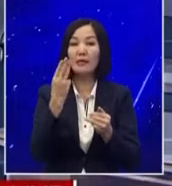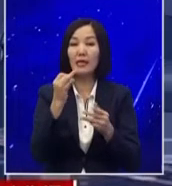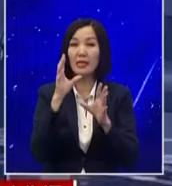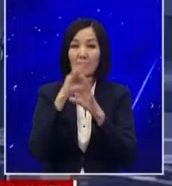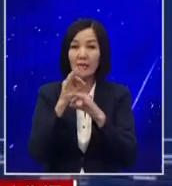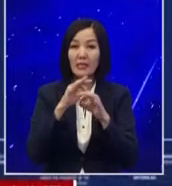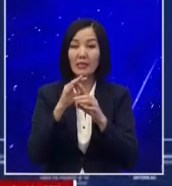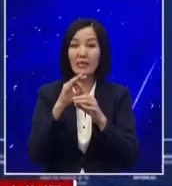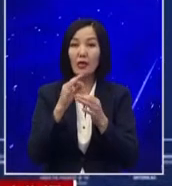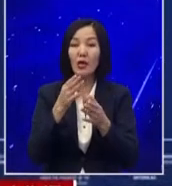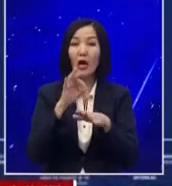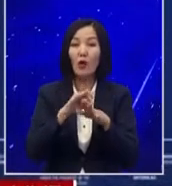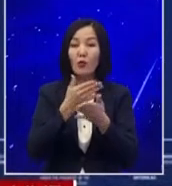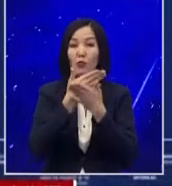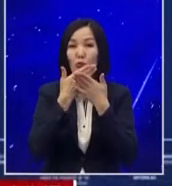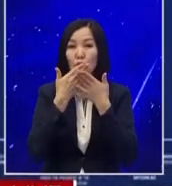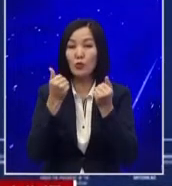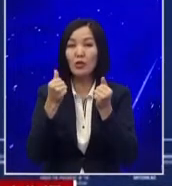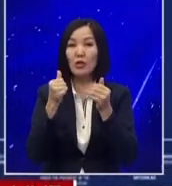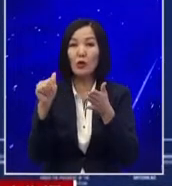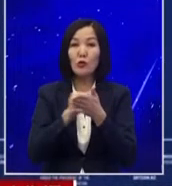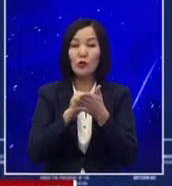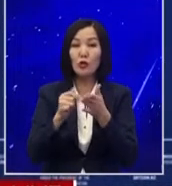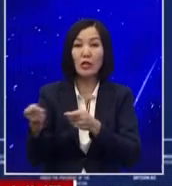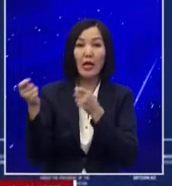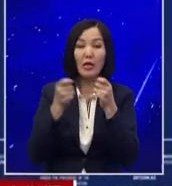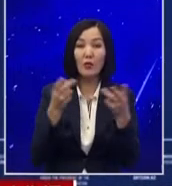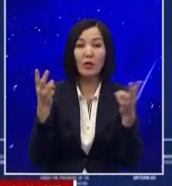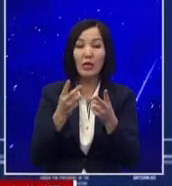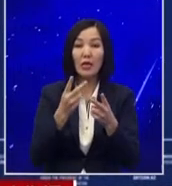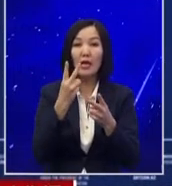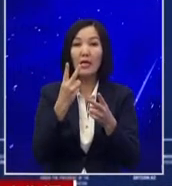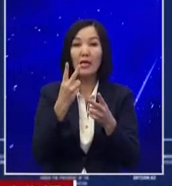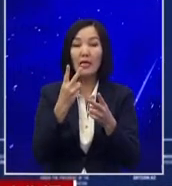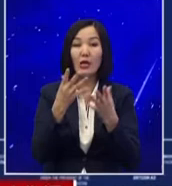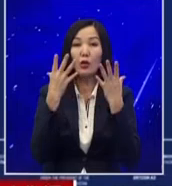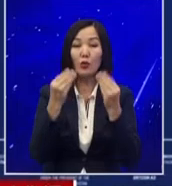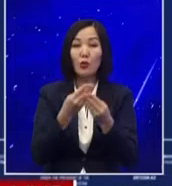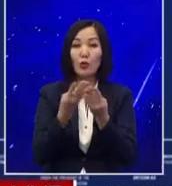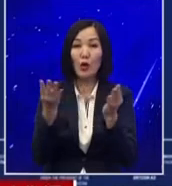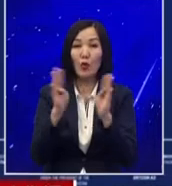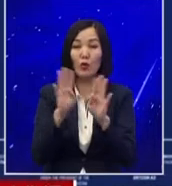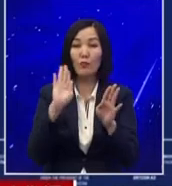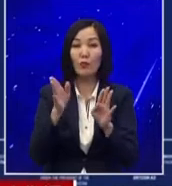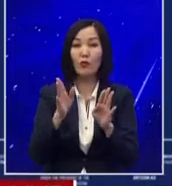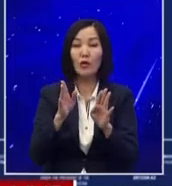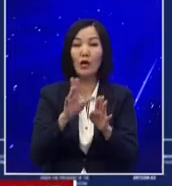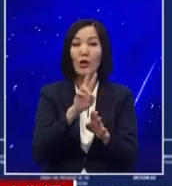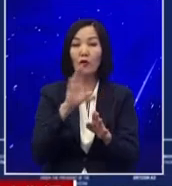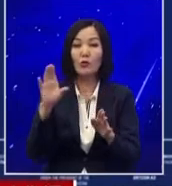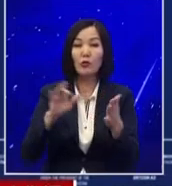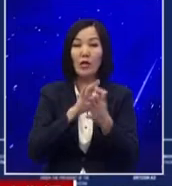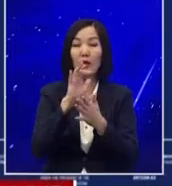шешім қабылданған. Мұндай анықтамасы жоқтар 2 тәулікке карантиндік стационарға жатқызылады. Бірінші тәулік ішінде Нұр-Сұлтан